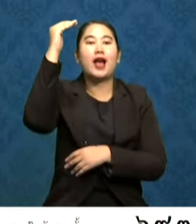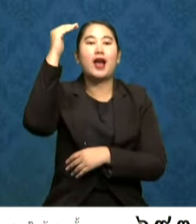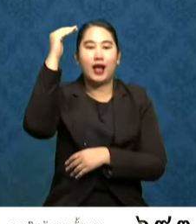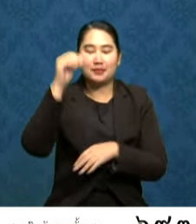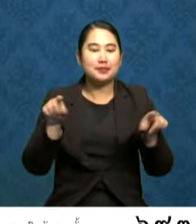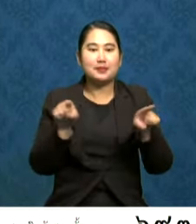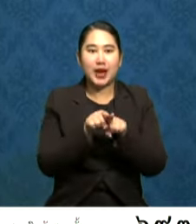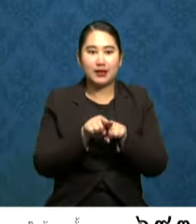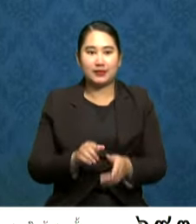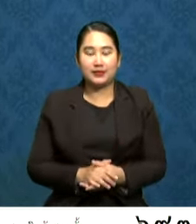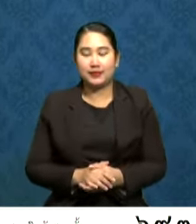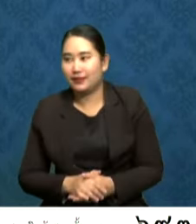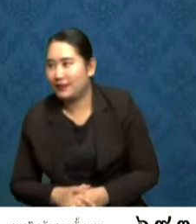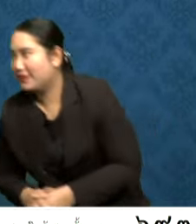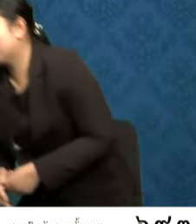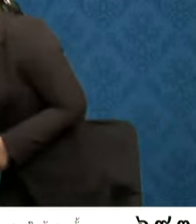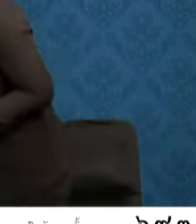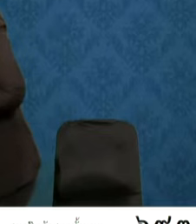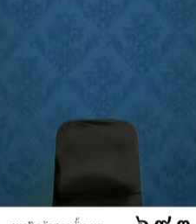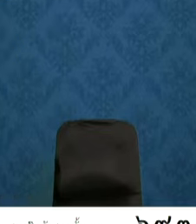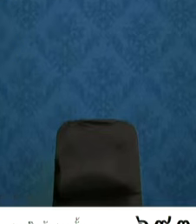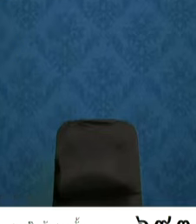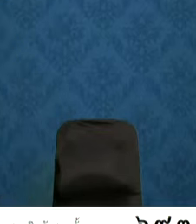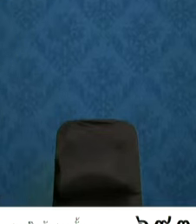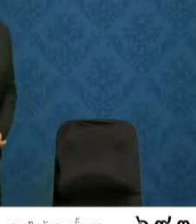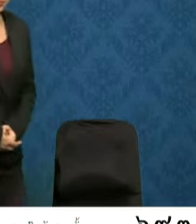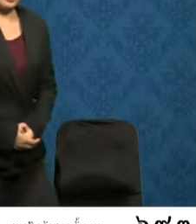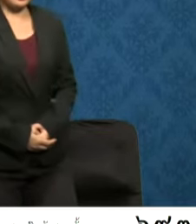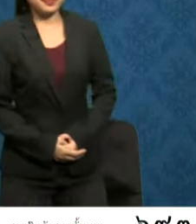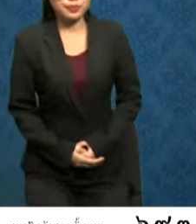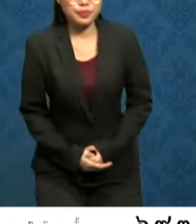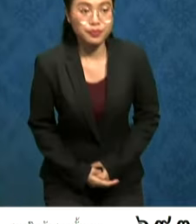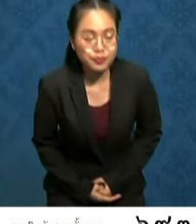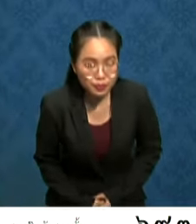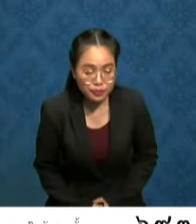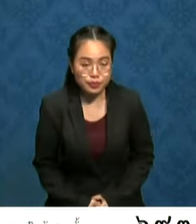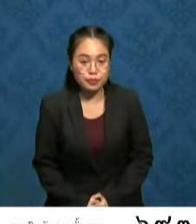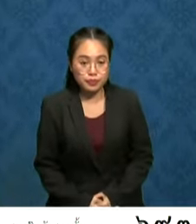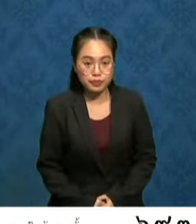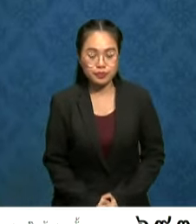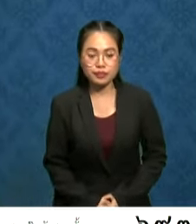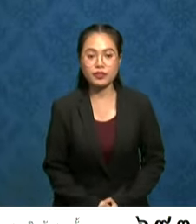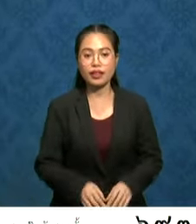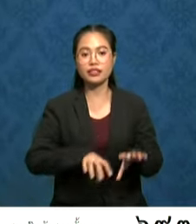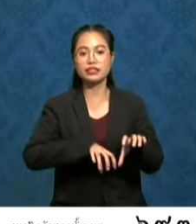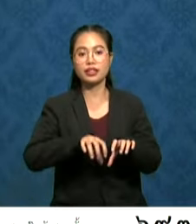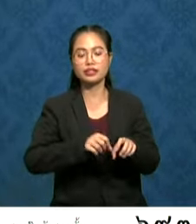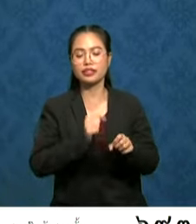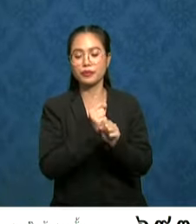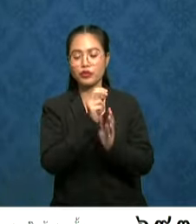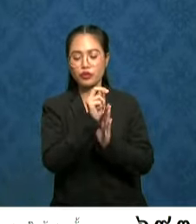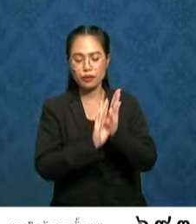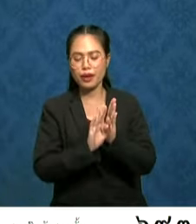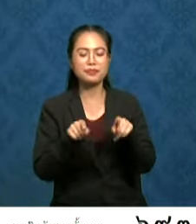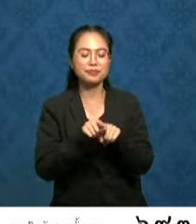คะยังคงเป็น GPSที่ยังคงพาเราหลงทางอยู่เหมือนเดิมเพราะว่ามันจะใช้คำกว้างๆคำลอยๆ